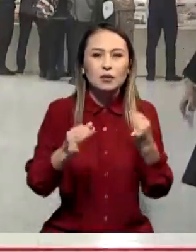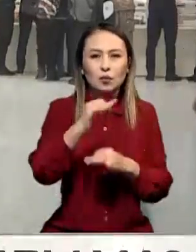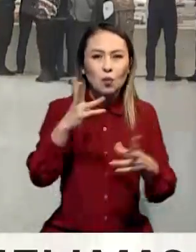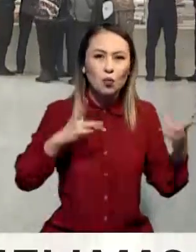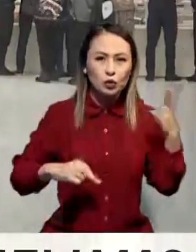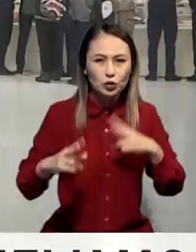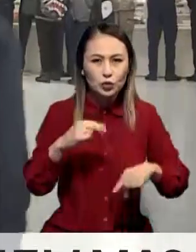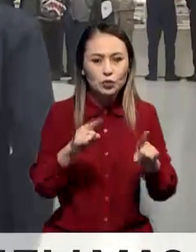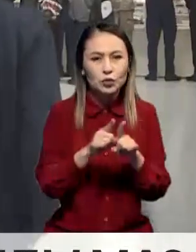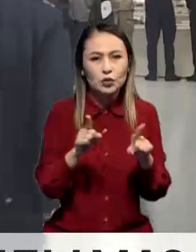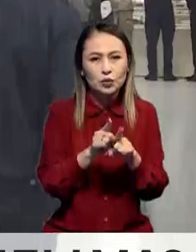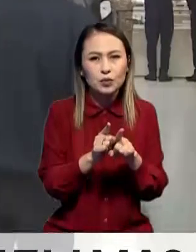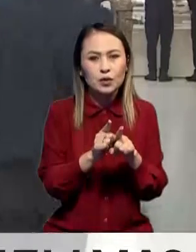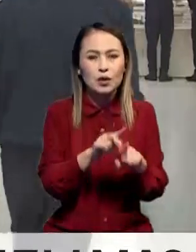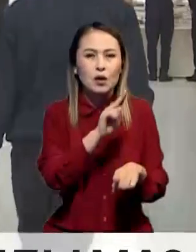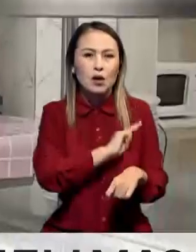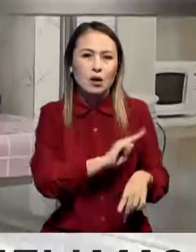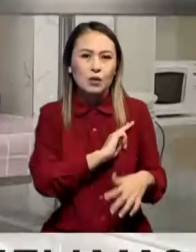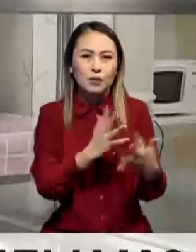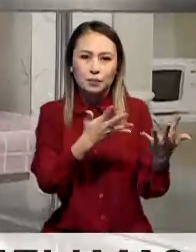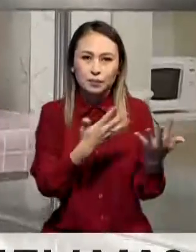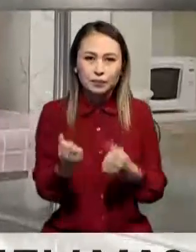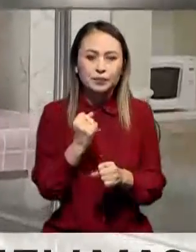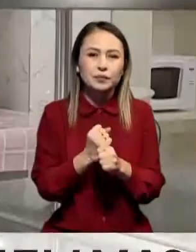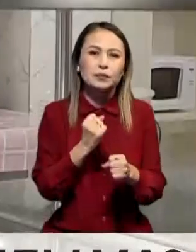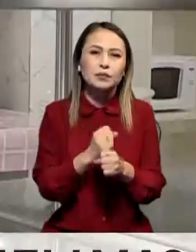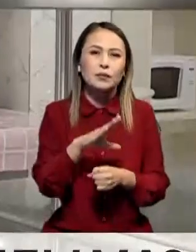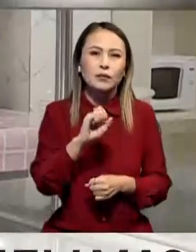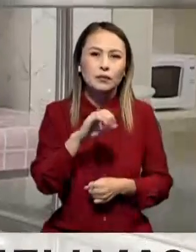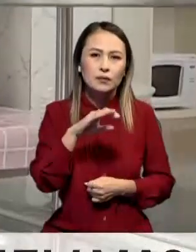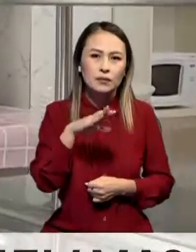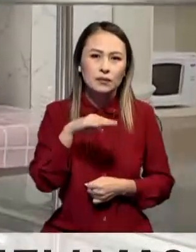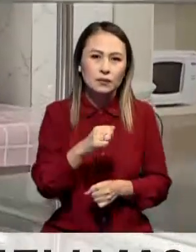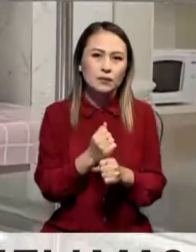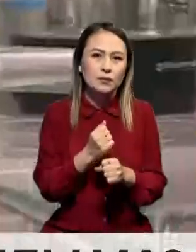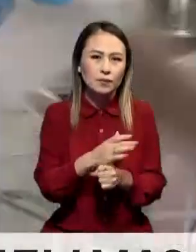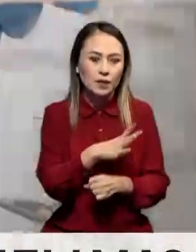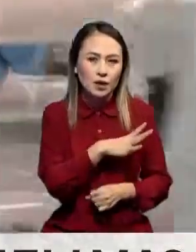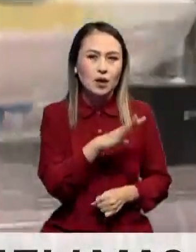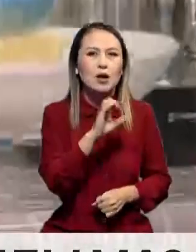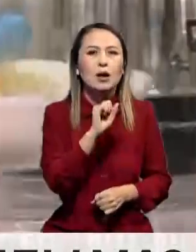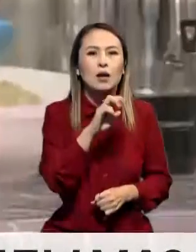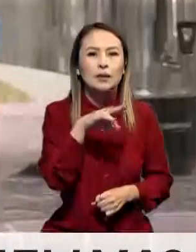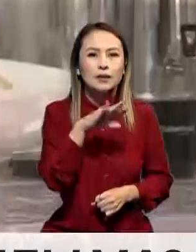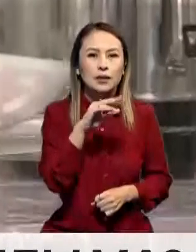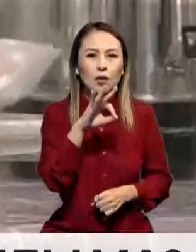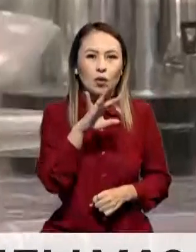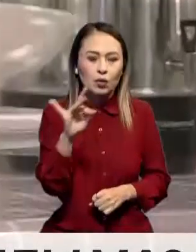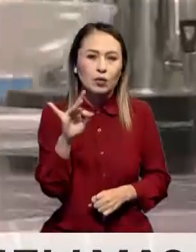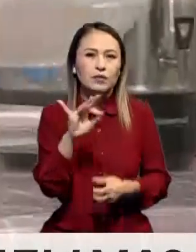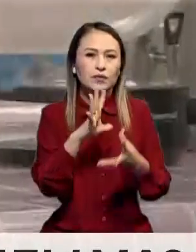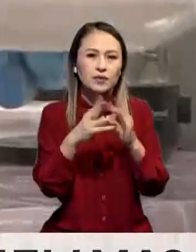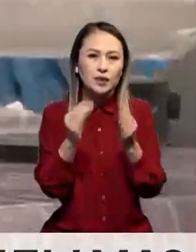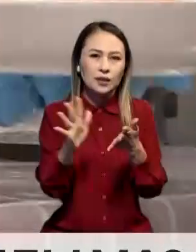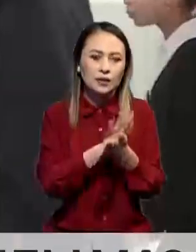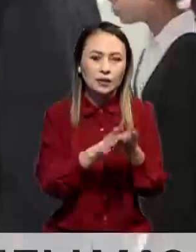сыртқы талдау кезінде мұғалімдерді жұмысқа алу мен педагогтарды аттестаттау тәртібі де тексерілмек. Антикор бастауыш сынып оқушыларын